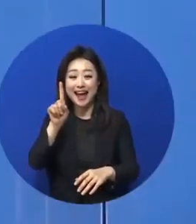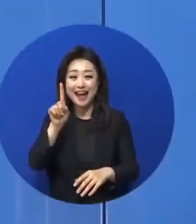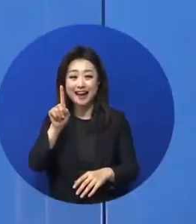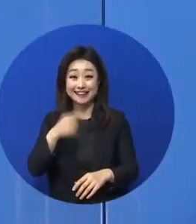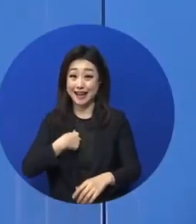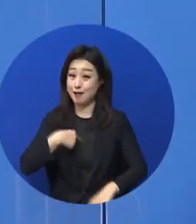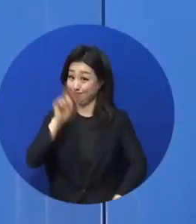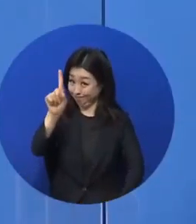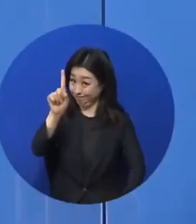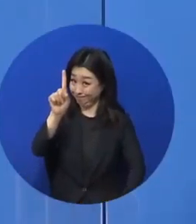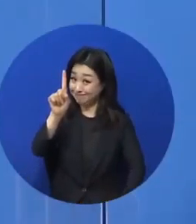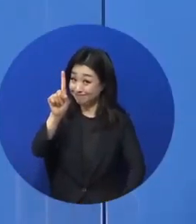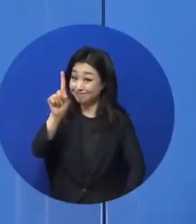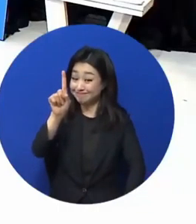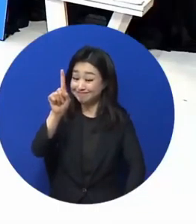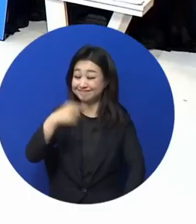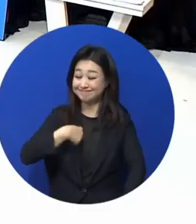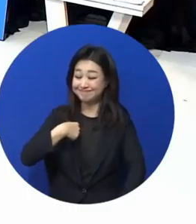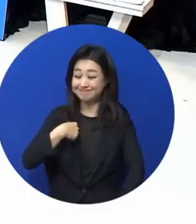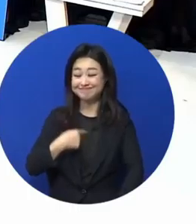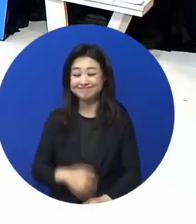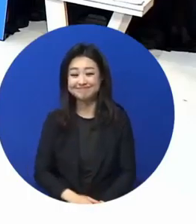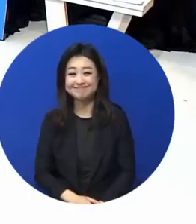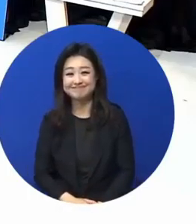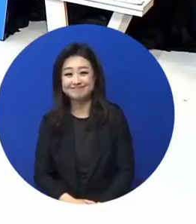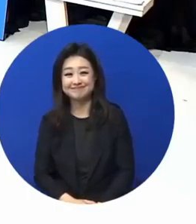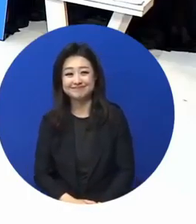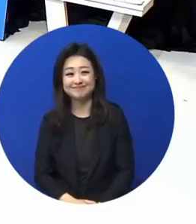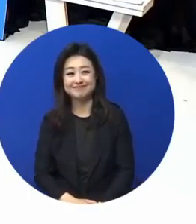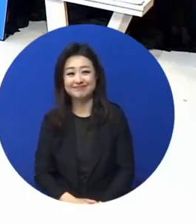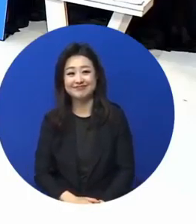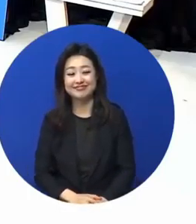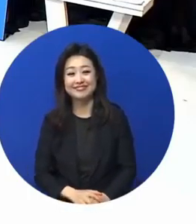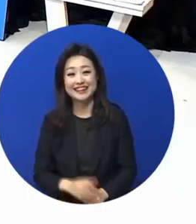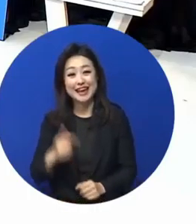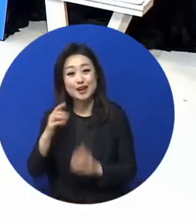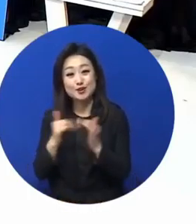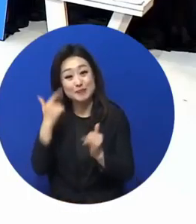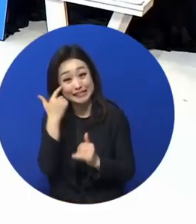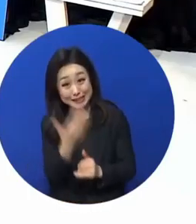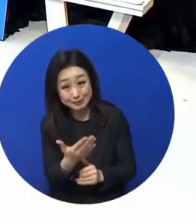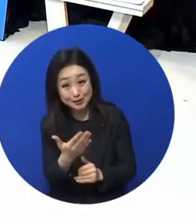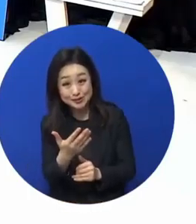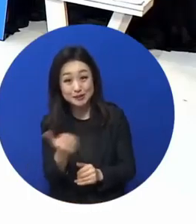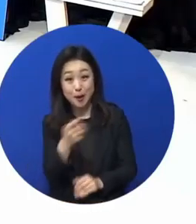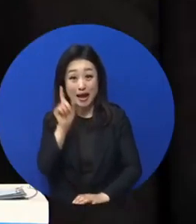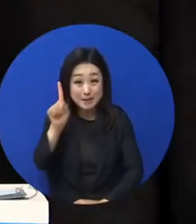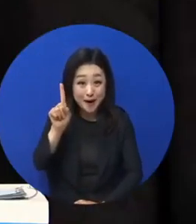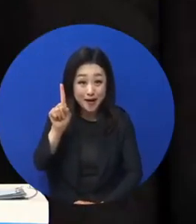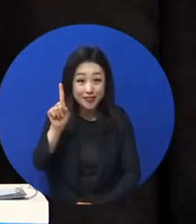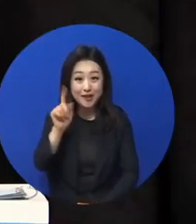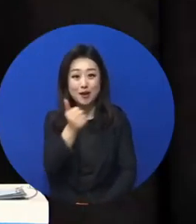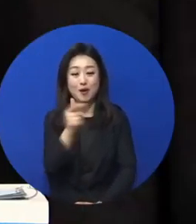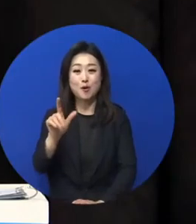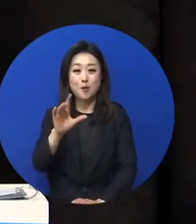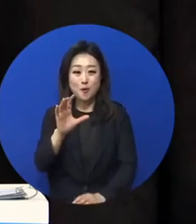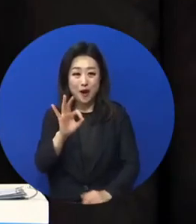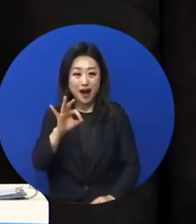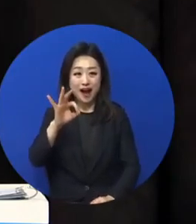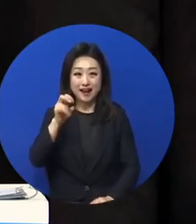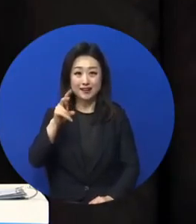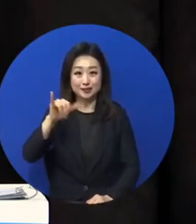1번이요? 상징적 의미가 있군요. 자, 읽어드리겠습니다. 국민질문 황은수님께서 1번 질문 보내주셨는데요.